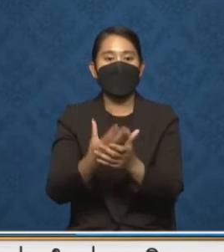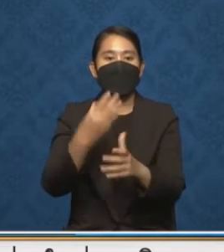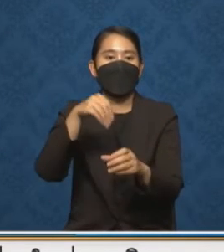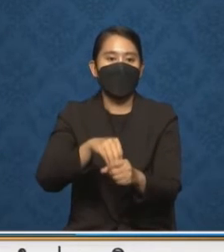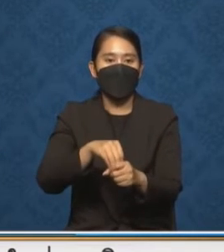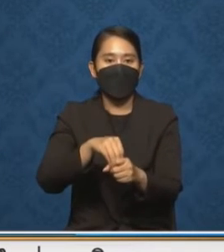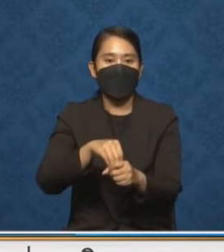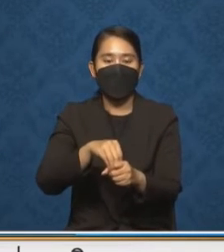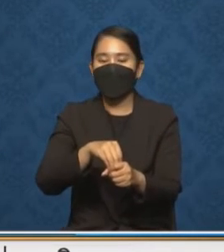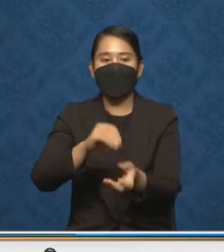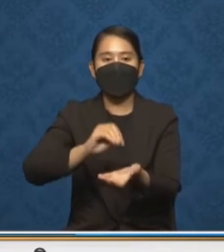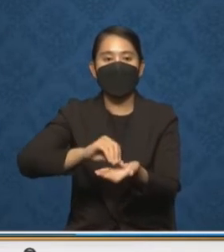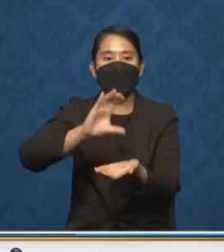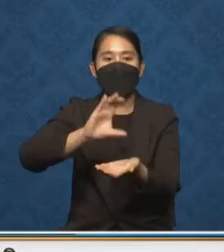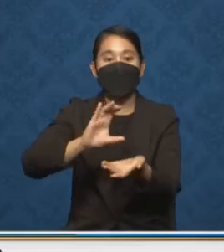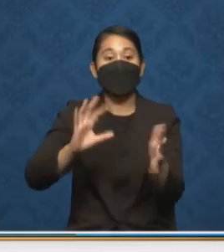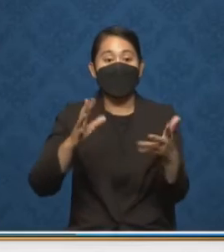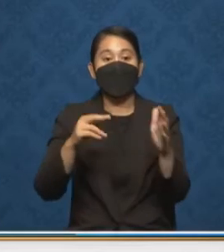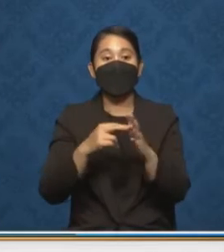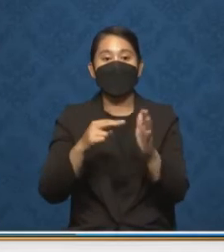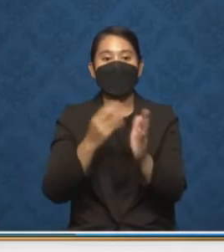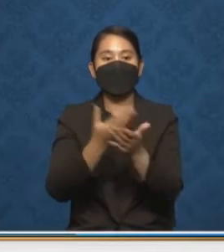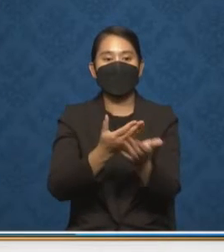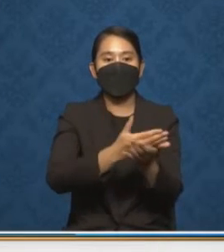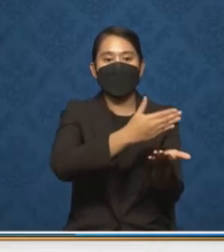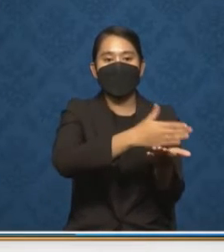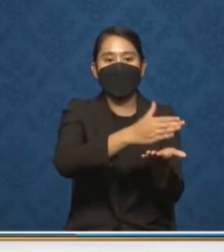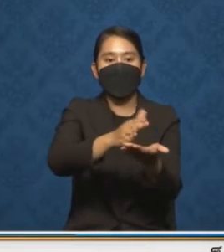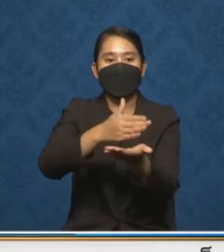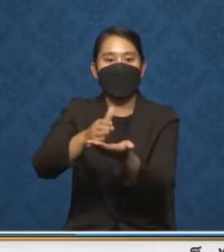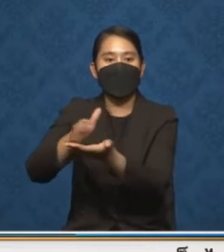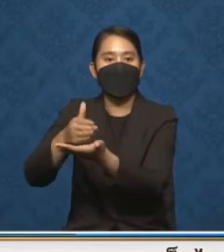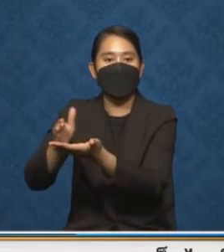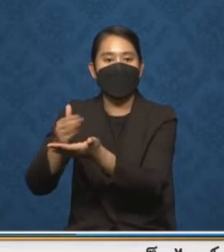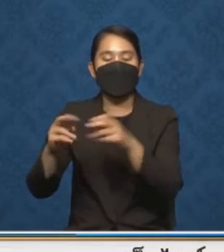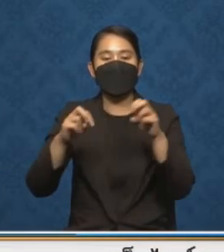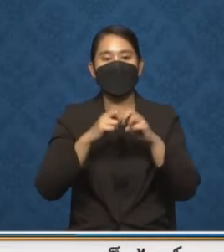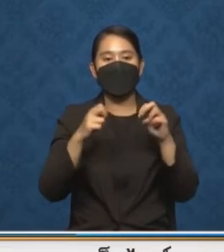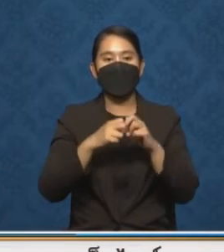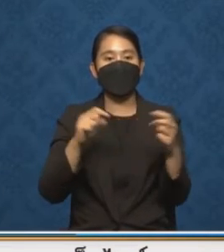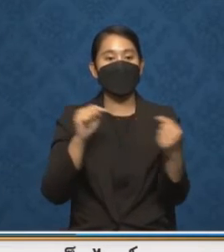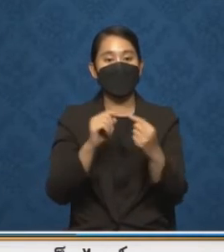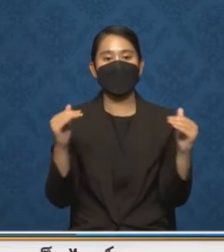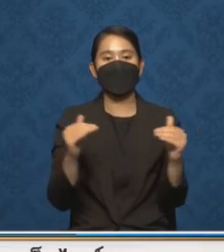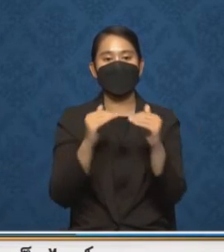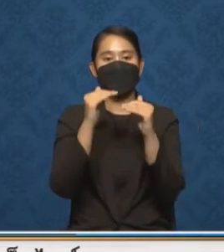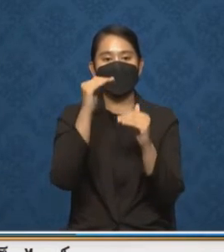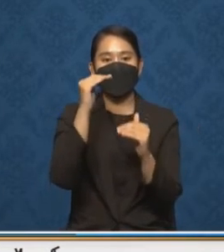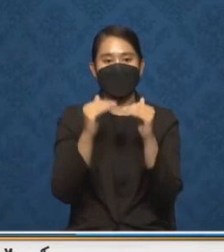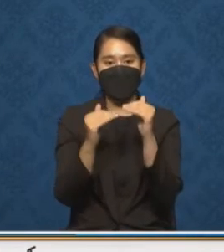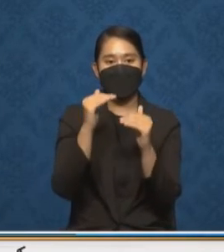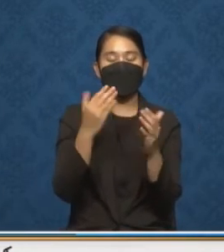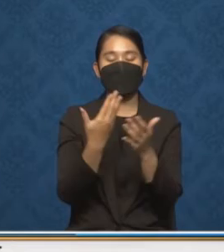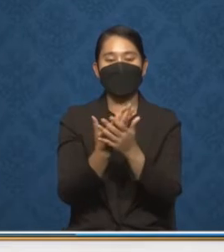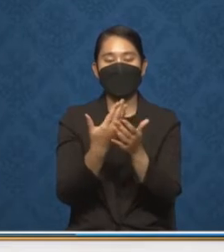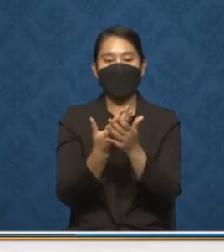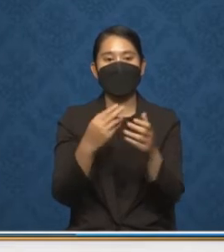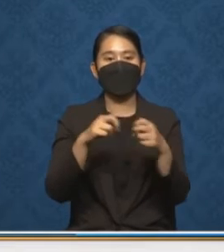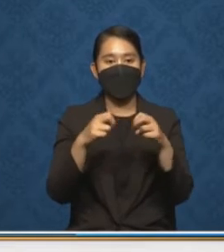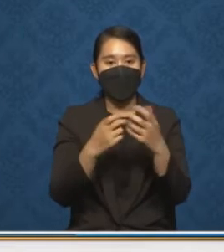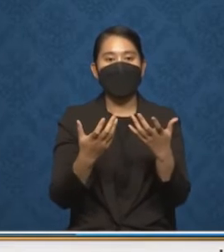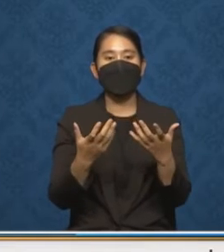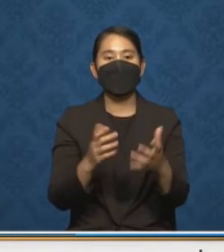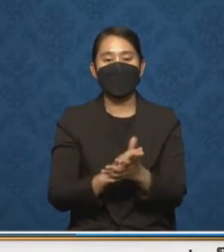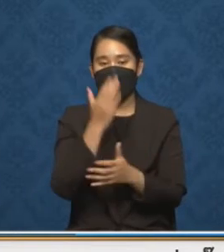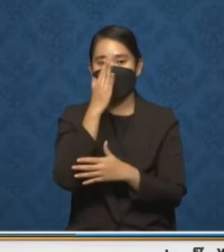ู่ในโครงการใหญ่แต่ก็จะกระจายแ้ปัญหาเรื่องของความเรื่องล้ำการก็จัได้ เพร